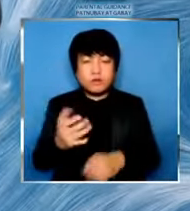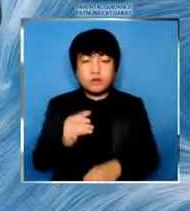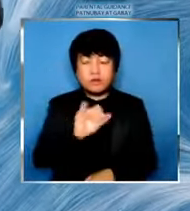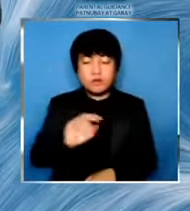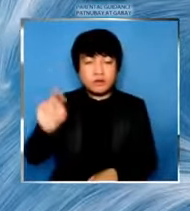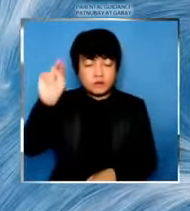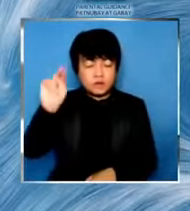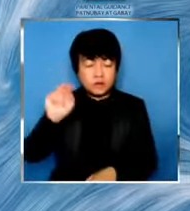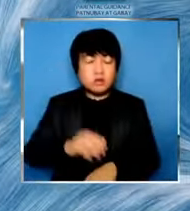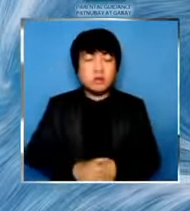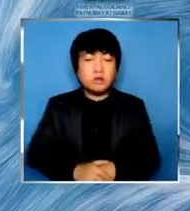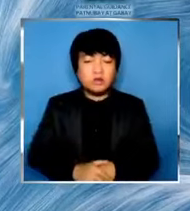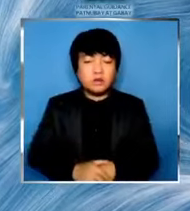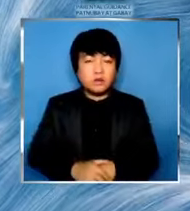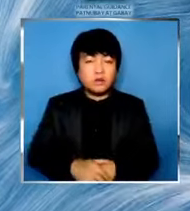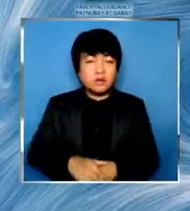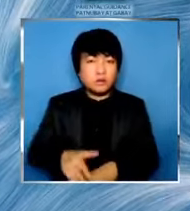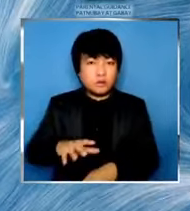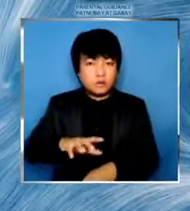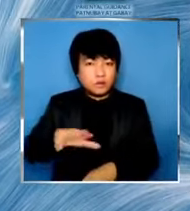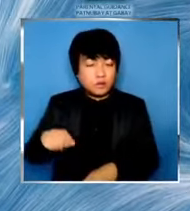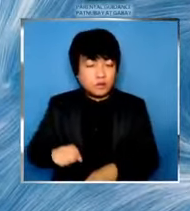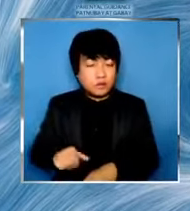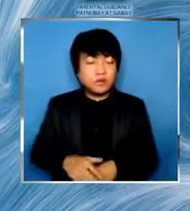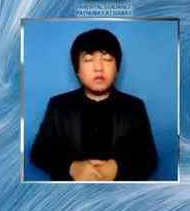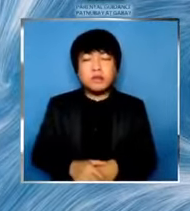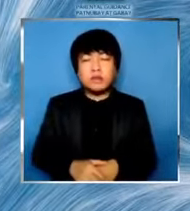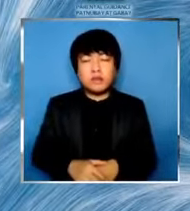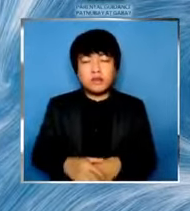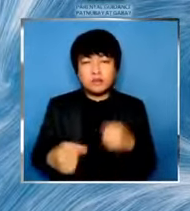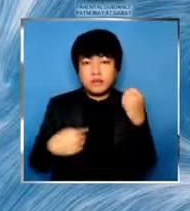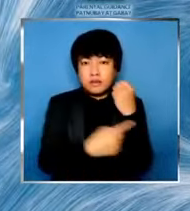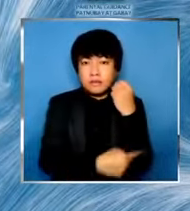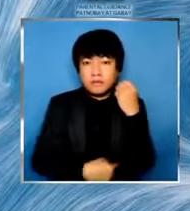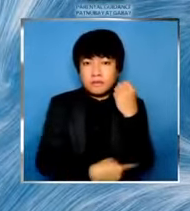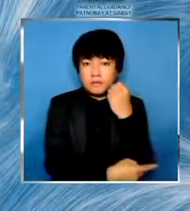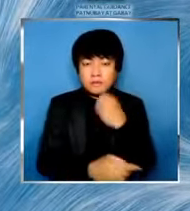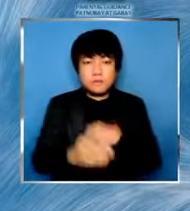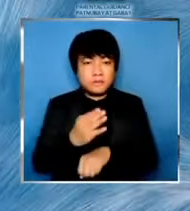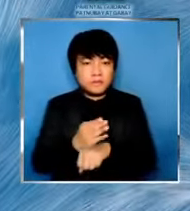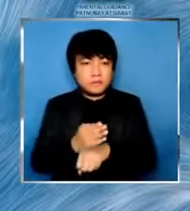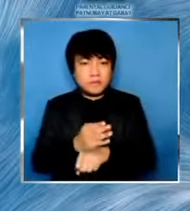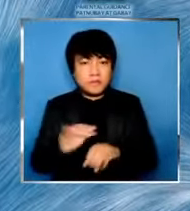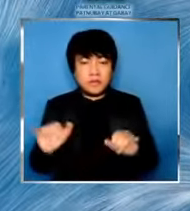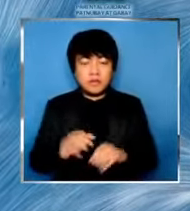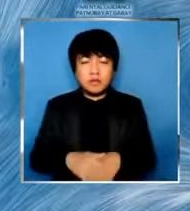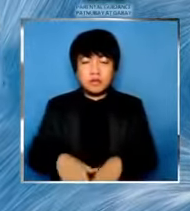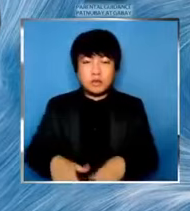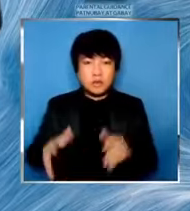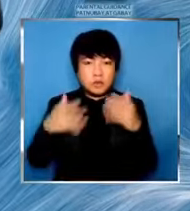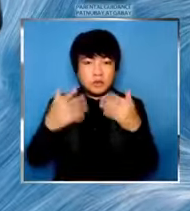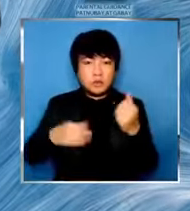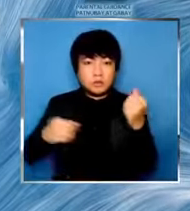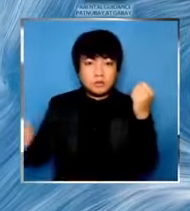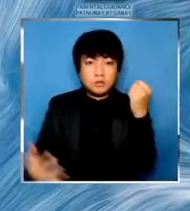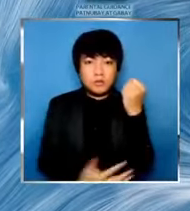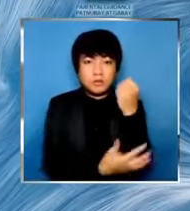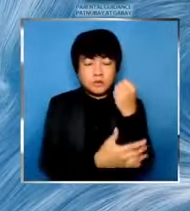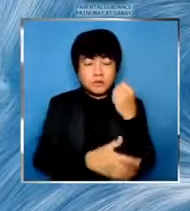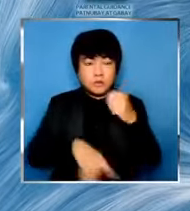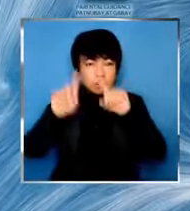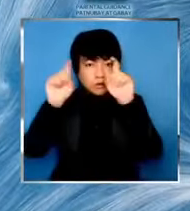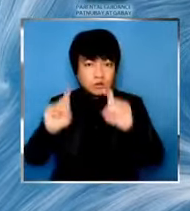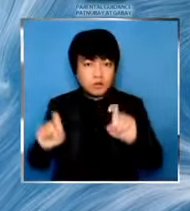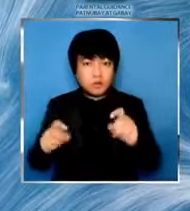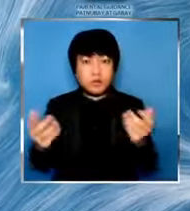Administrative Region, Batanes, Babayan Islands, Zambales at Bataan. Hanging habagat at localized thunderstorms naman ang mararanasan sa